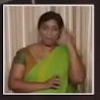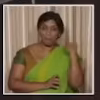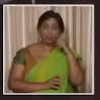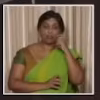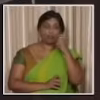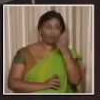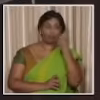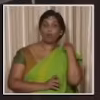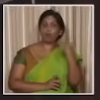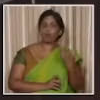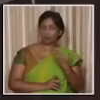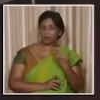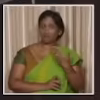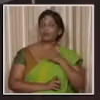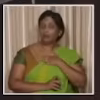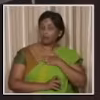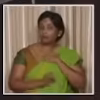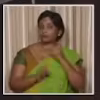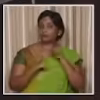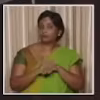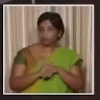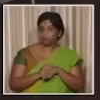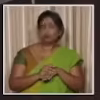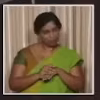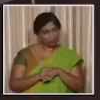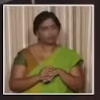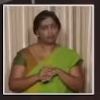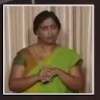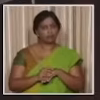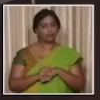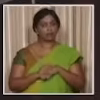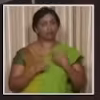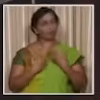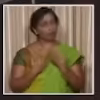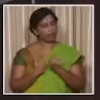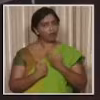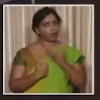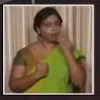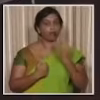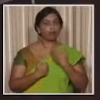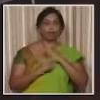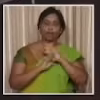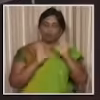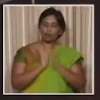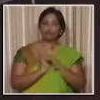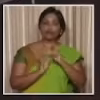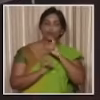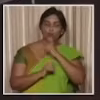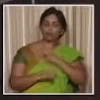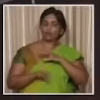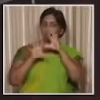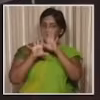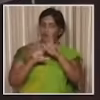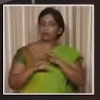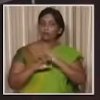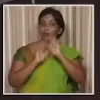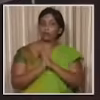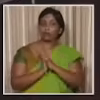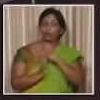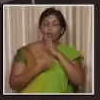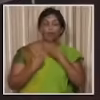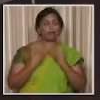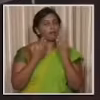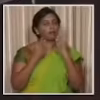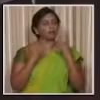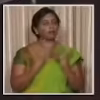තාත්තා හොඳ සල්ලිකාරයෝ. මම මෙතෙන්ට ආවේ ඔමට පුළුවන්. මට ගන්න පුළුවන්. මම මේ සියල්ල පිළිබඳ අධිකරණයට ඉදිරිපත් වෙලා ඔය නඩුවෙන් නිදොස්